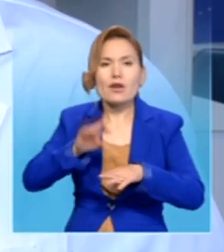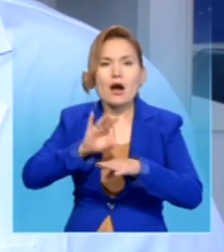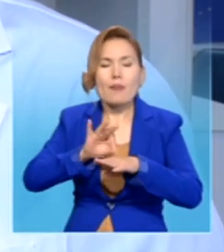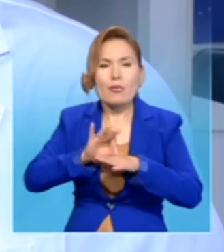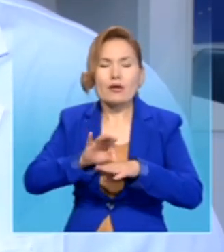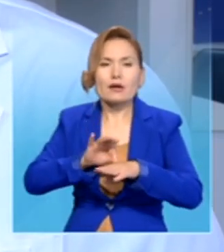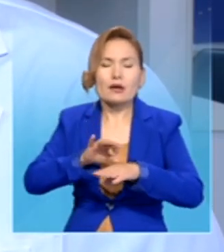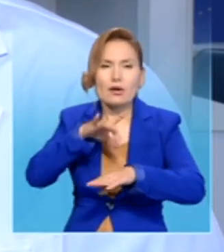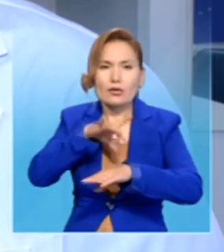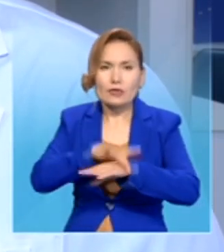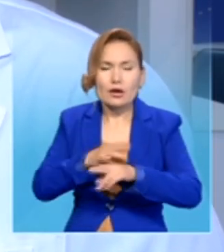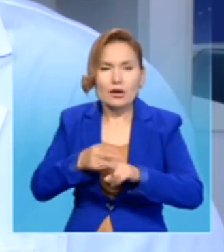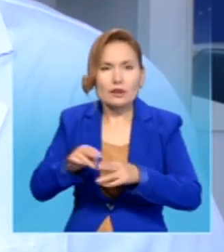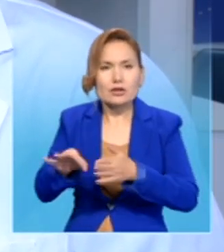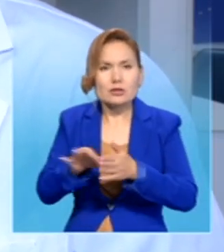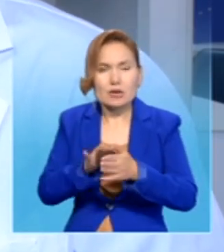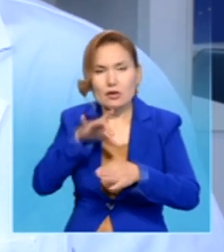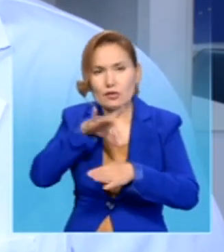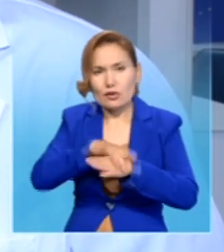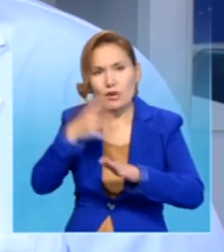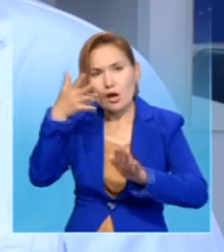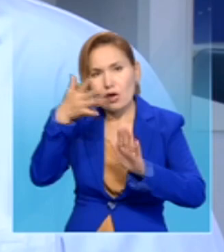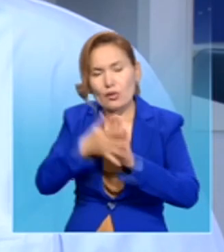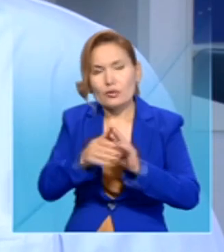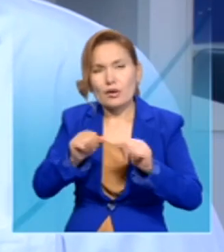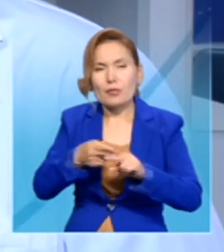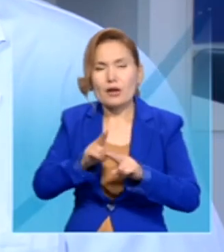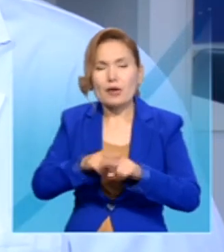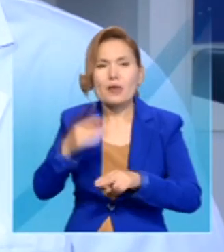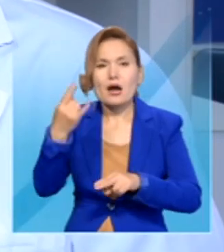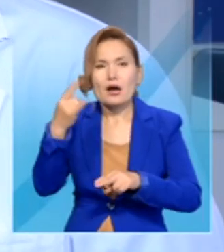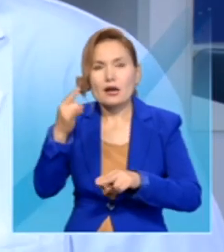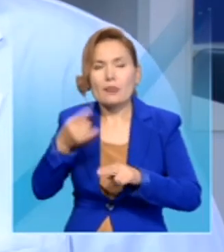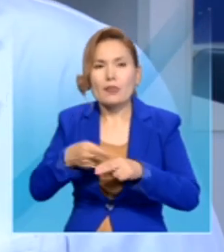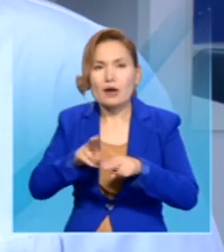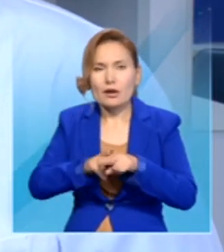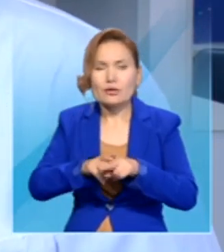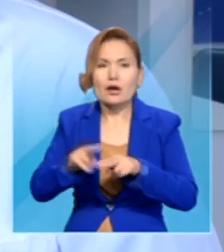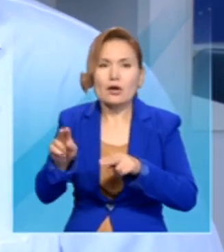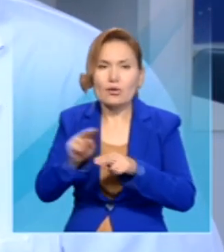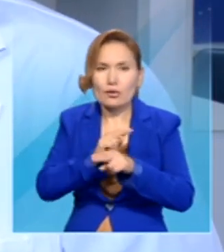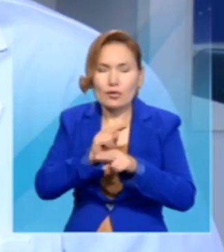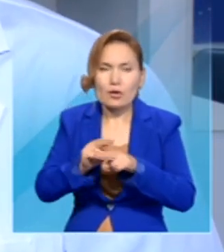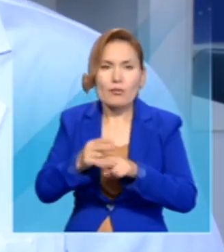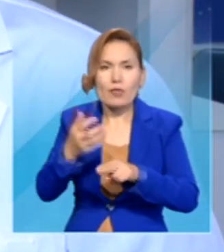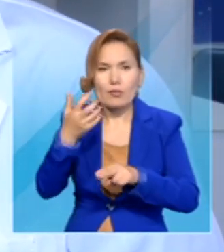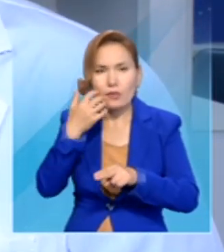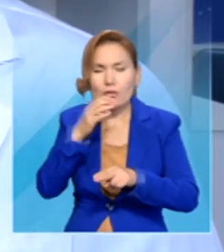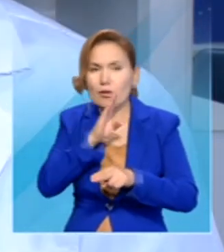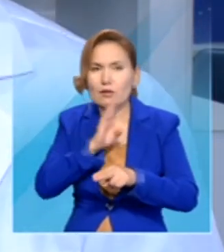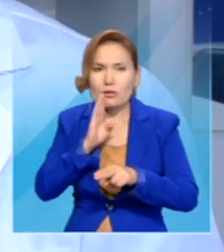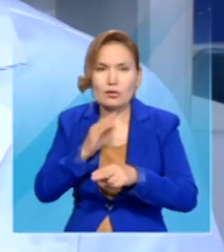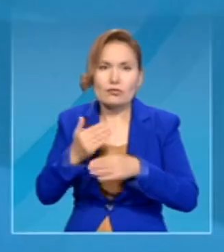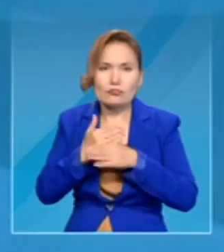анықтап диагноз қоюға мүмкіндік бар. Кейбір жағдайда нәресте тумай жатып та емдеу шараларын бастай беруге